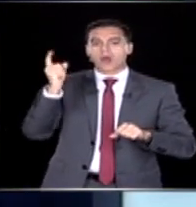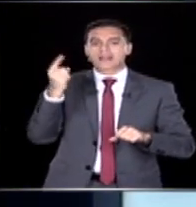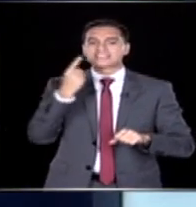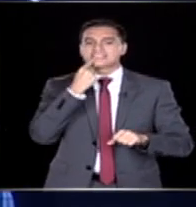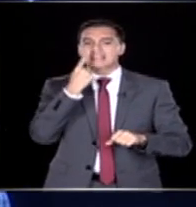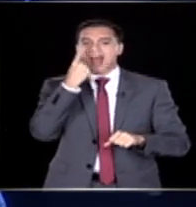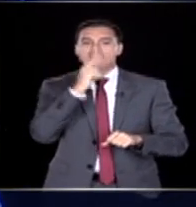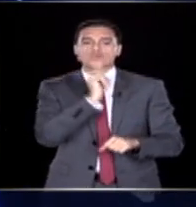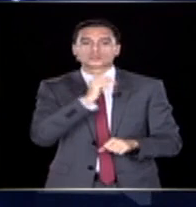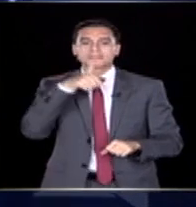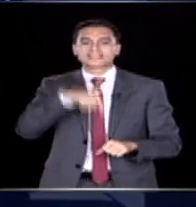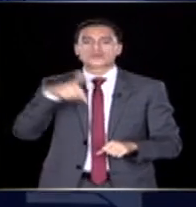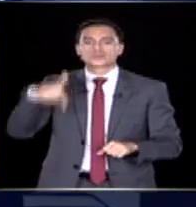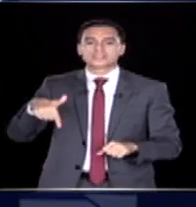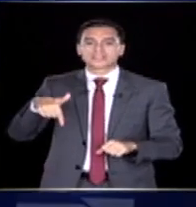1566؟